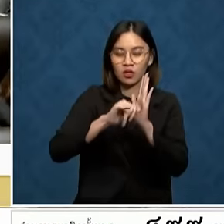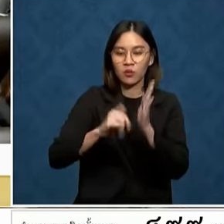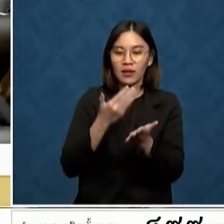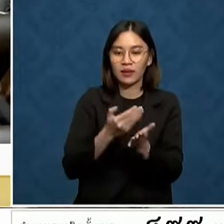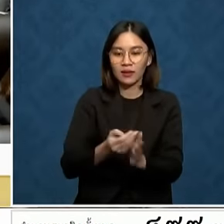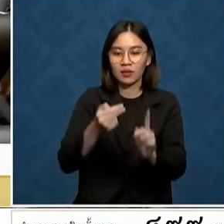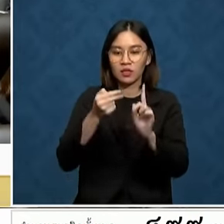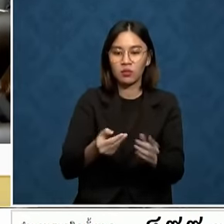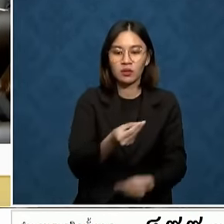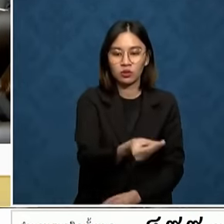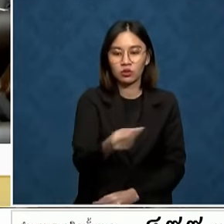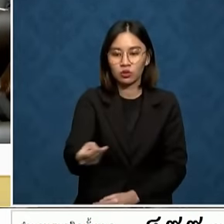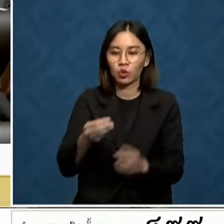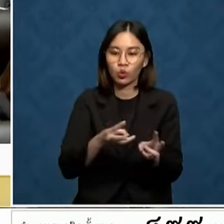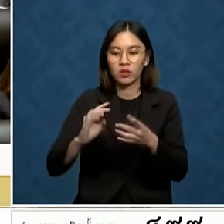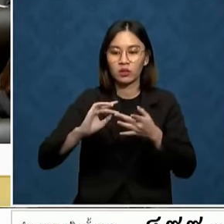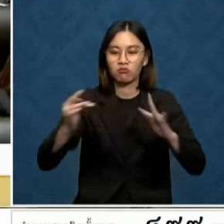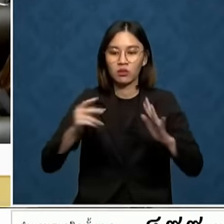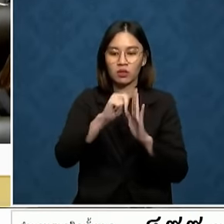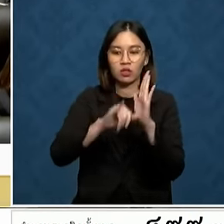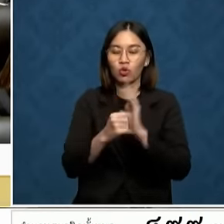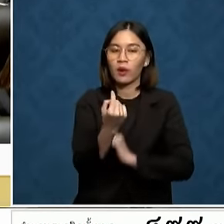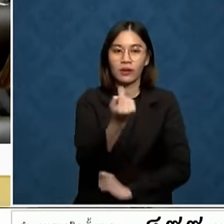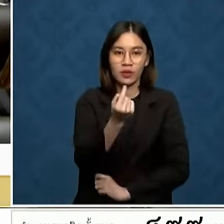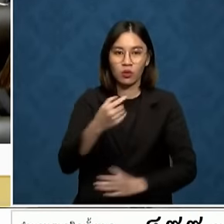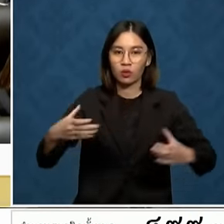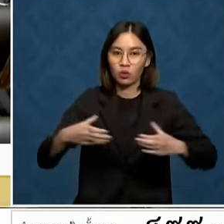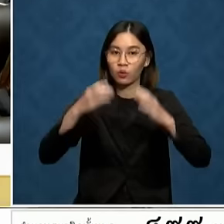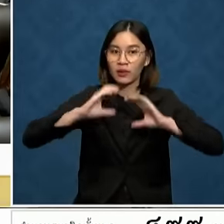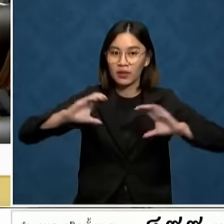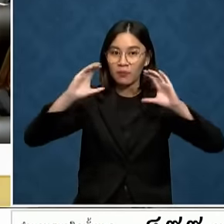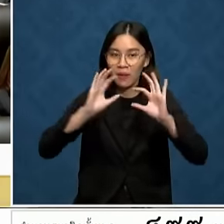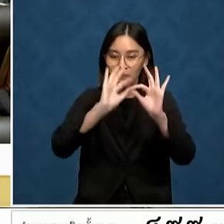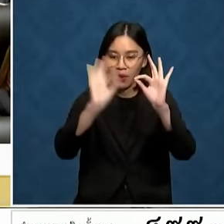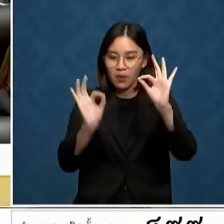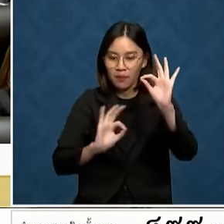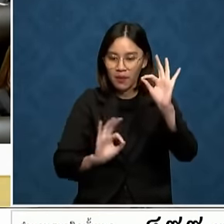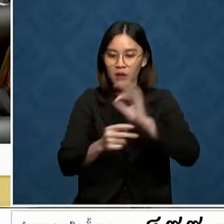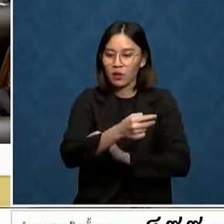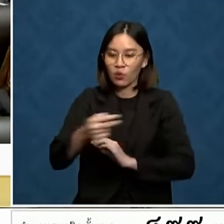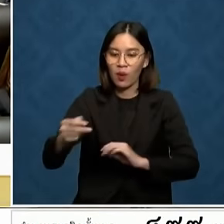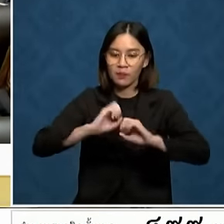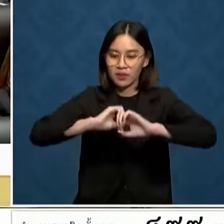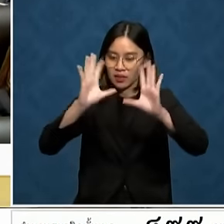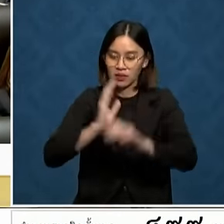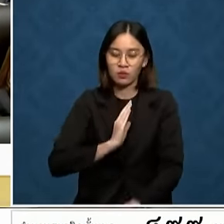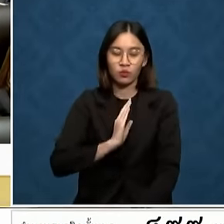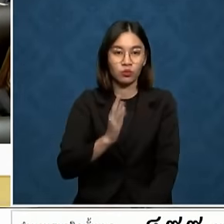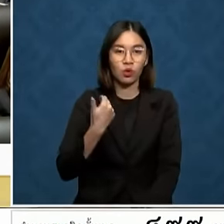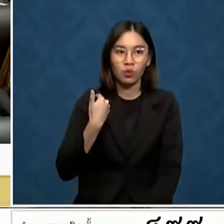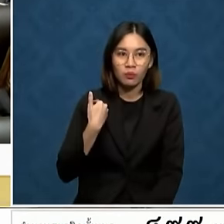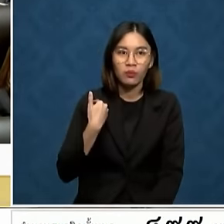ิมืนภาณกระปาเงินดิจิตลแทบจะเปนโบายเดียเลยครับทรฐบานนั้น Portland เขียญข้อความชัชัดอย่างตไปๆมา